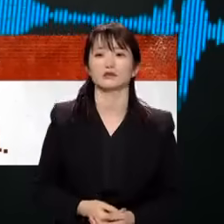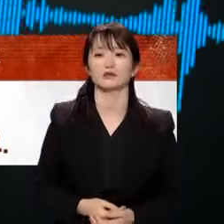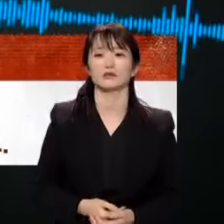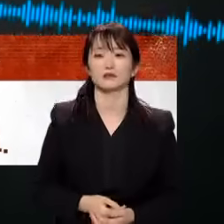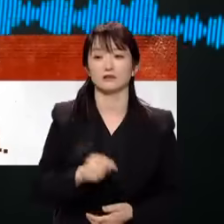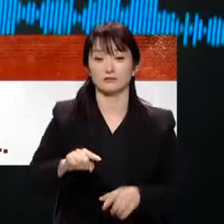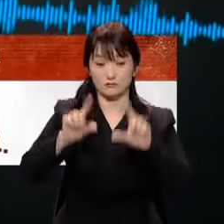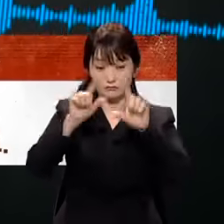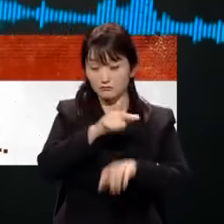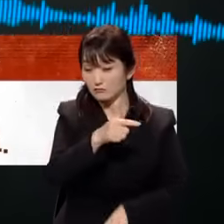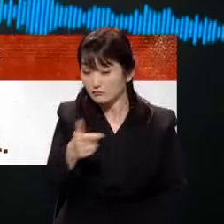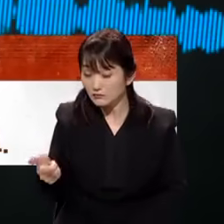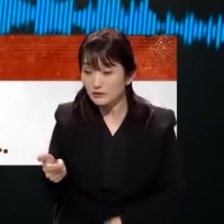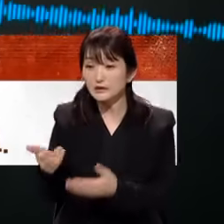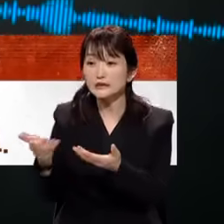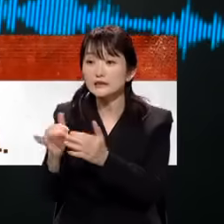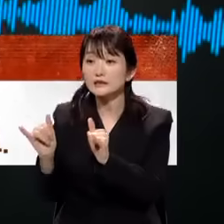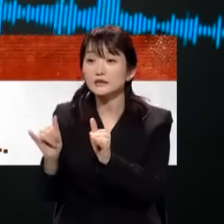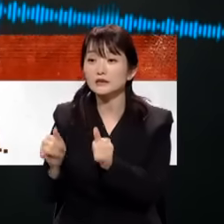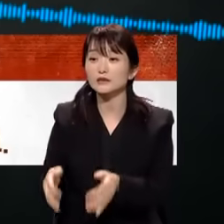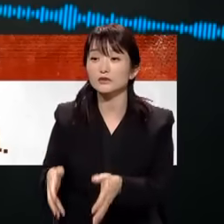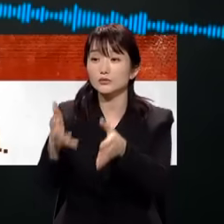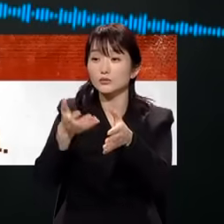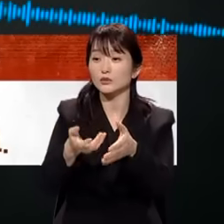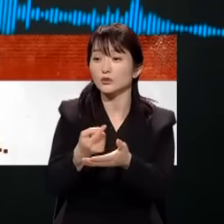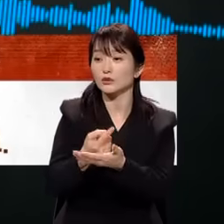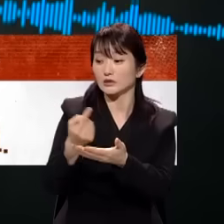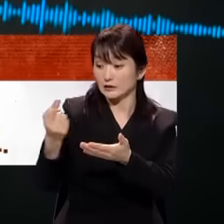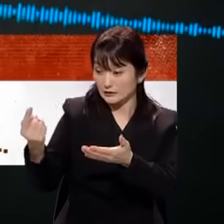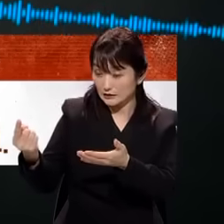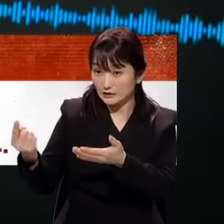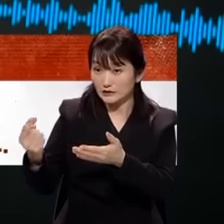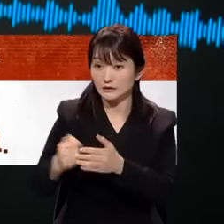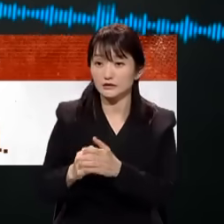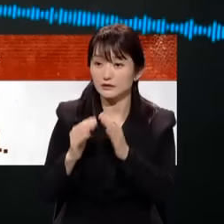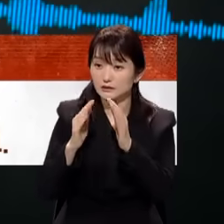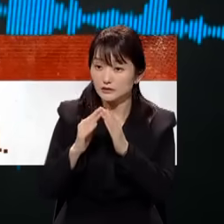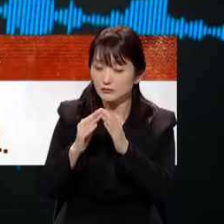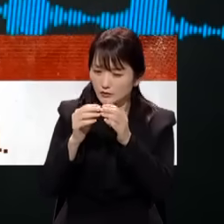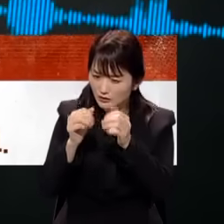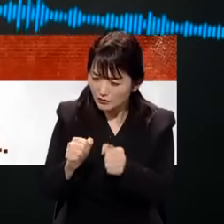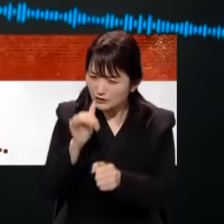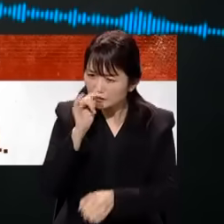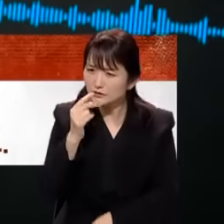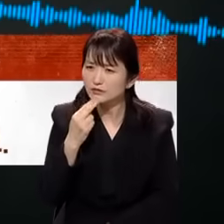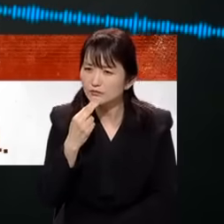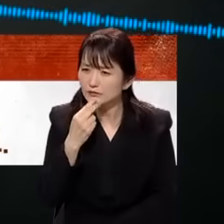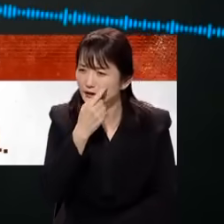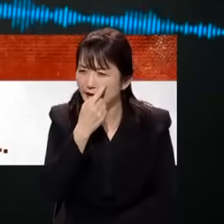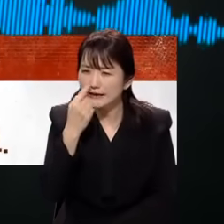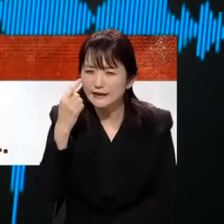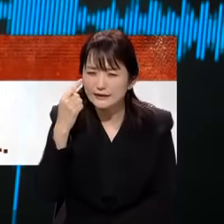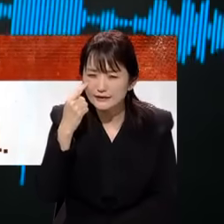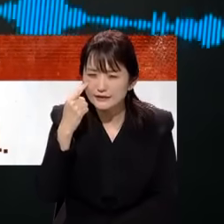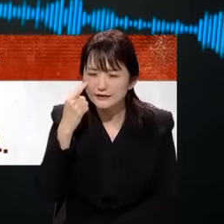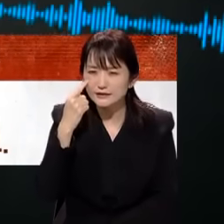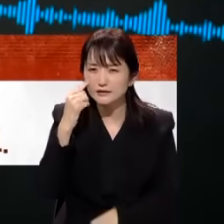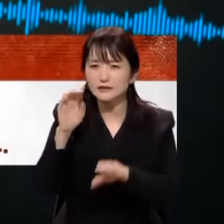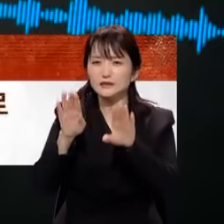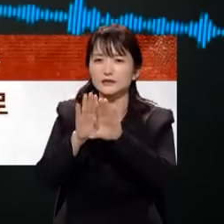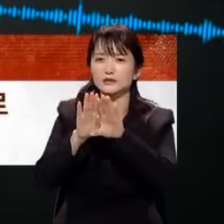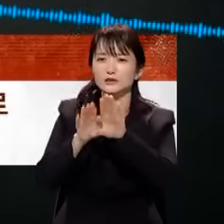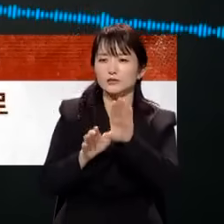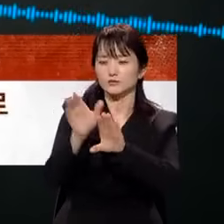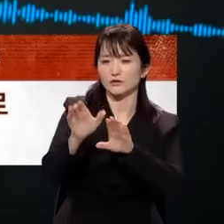마침 직원이 밖으로 나가 있는 상황에서 집에 있는지 없는지 확인한 다음에 그 도끼로 그렇게 문짝을 때려 부수고